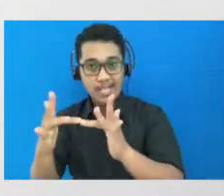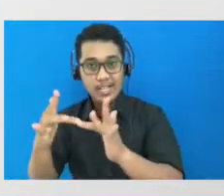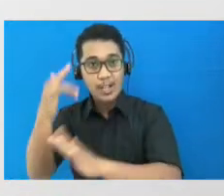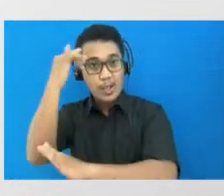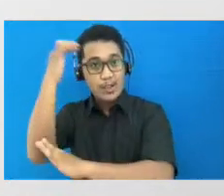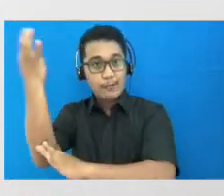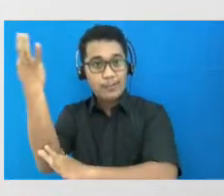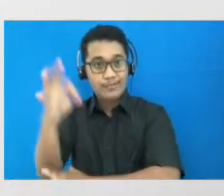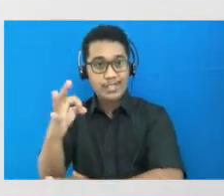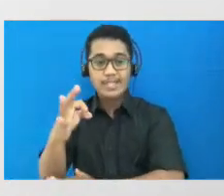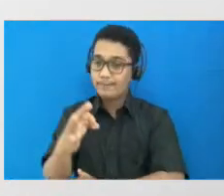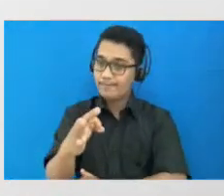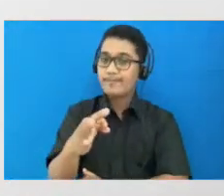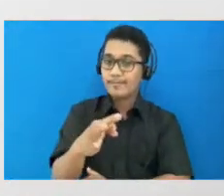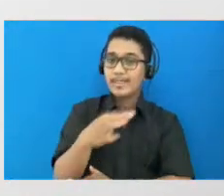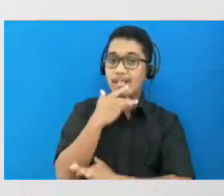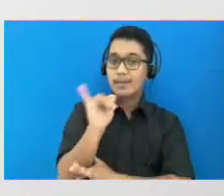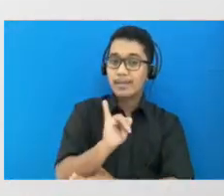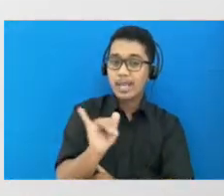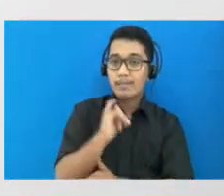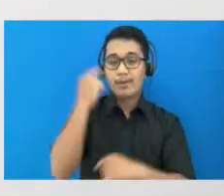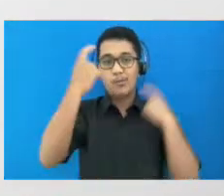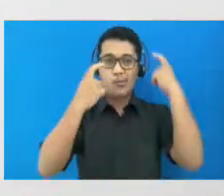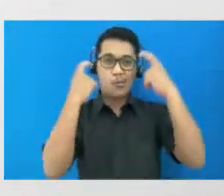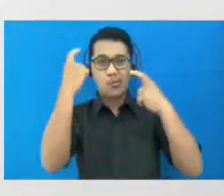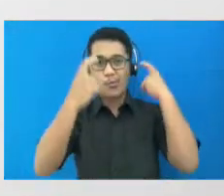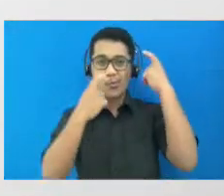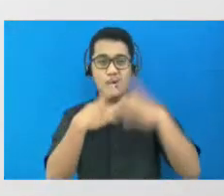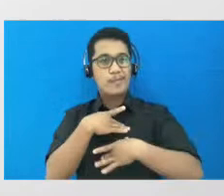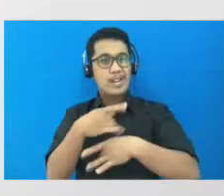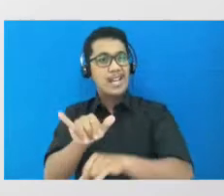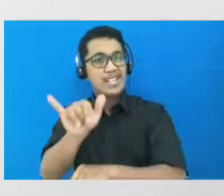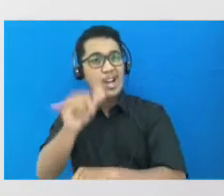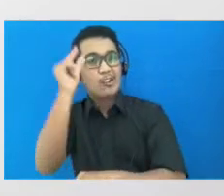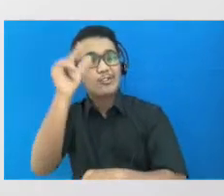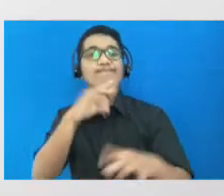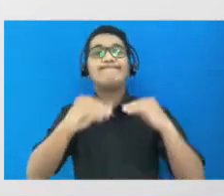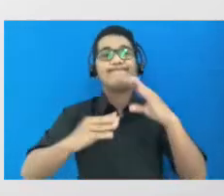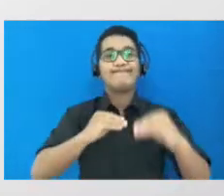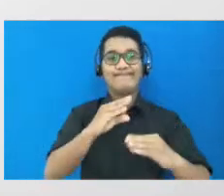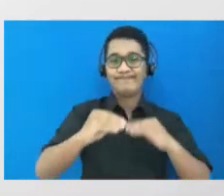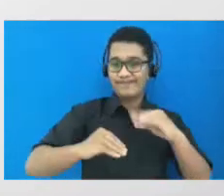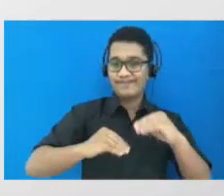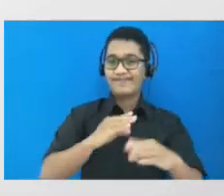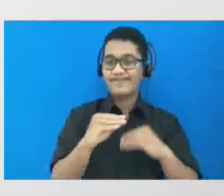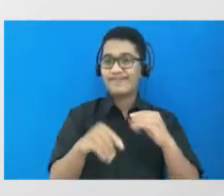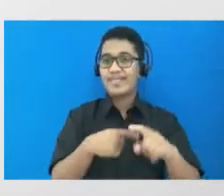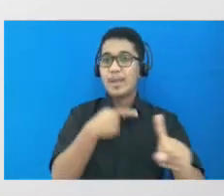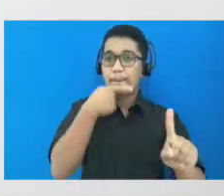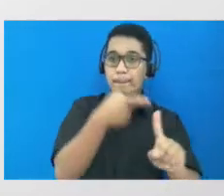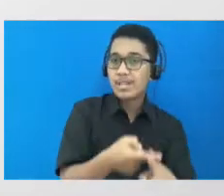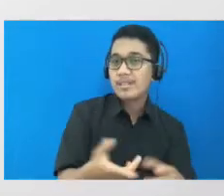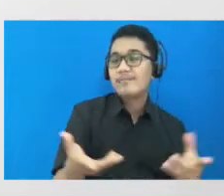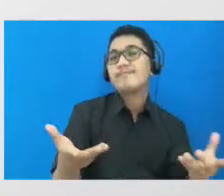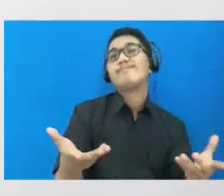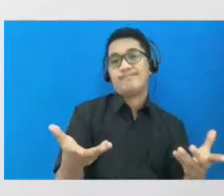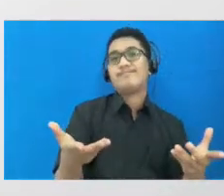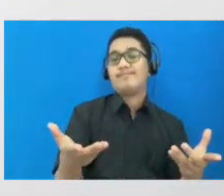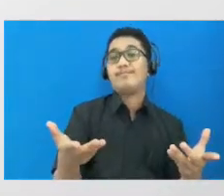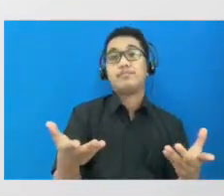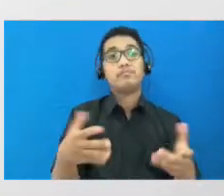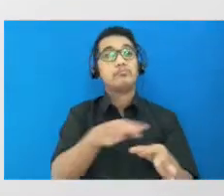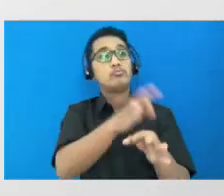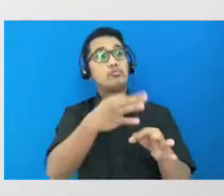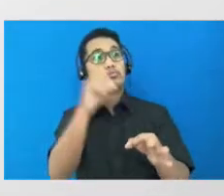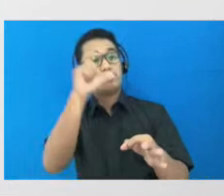inovasi. Ini sebuah dilema yang menarik untuk dibahas, sekaligus membangun diskursus tentang bagaimana kita bisa menyikapi